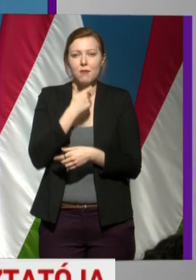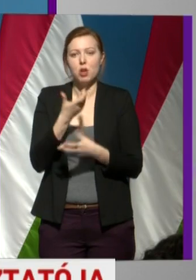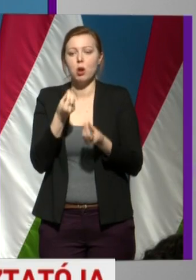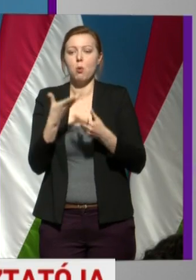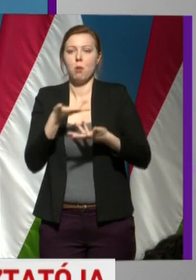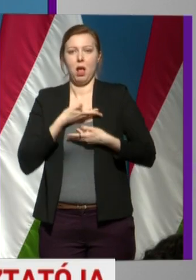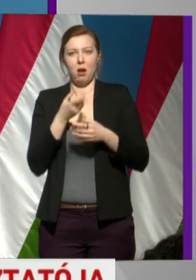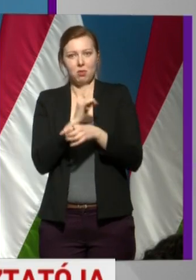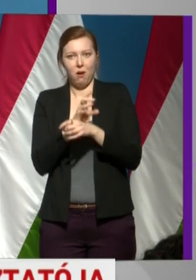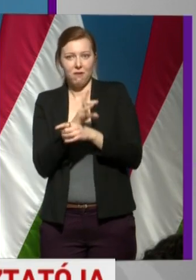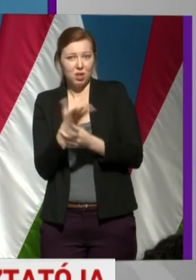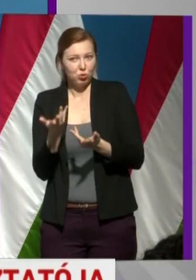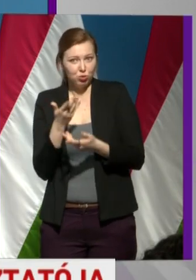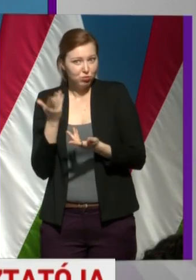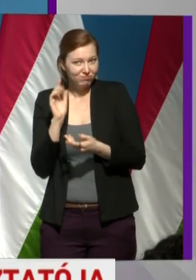Köszönjük.